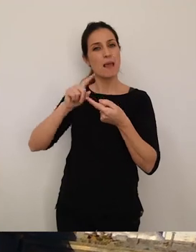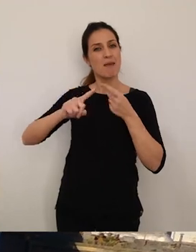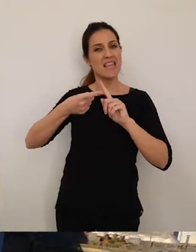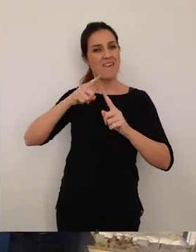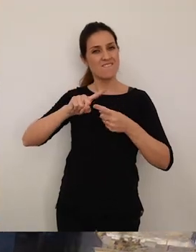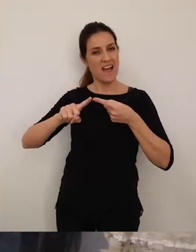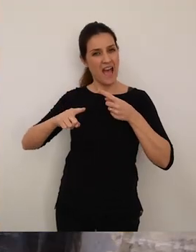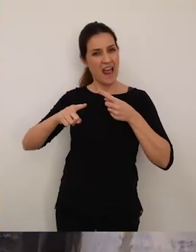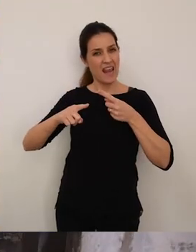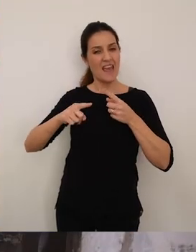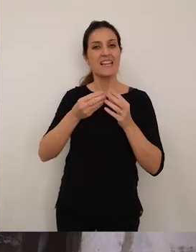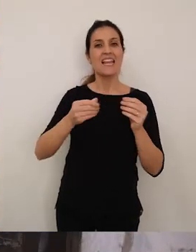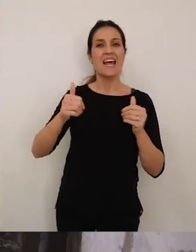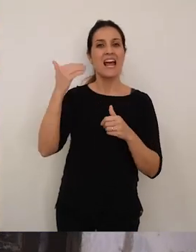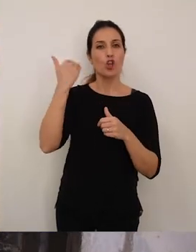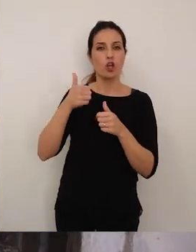d'Otranto.